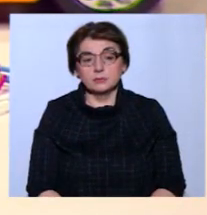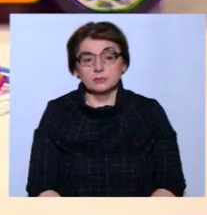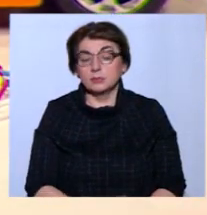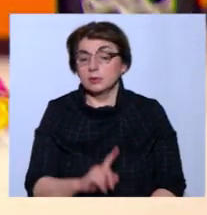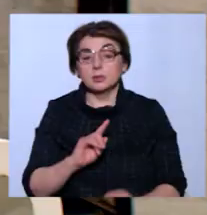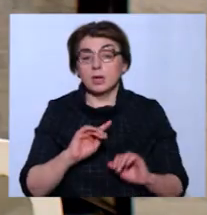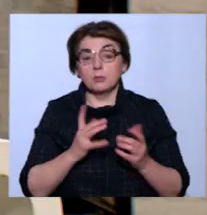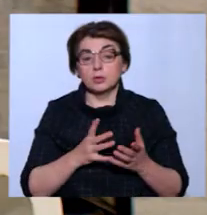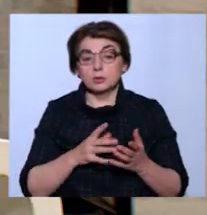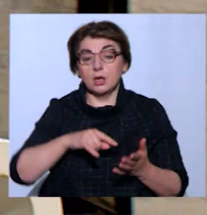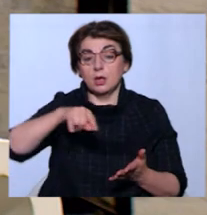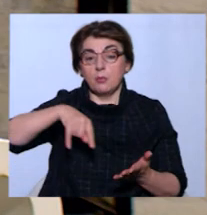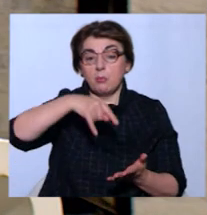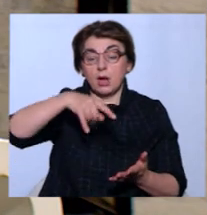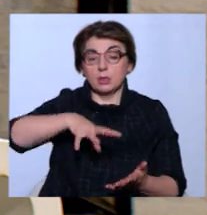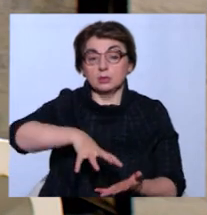ნახეთ?